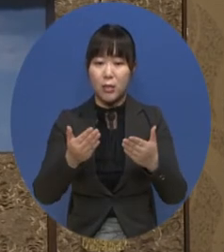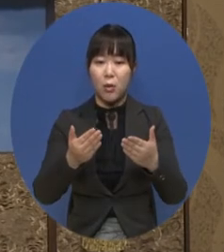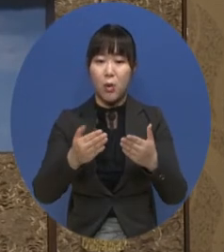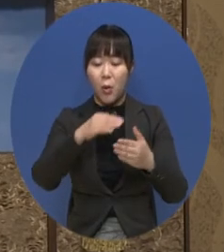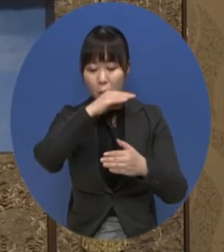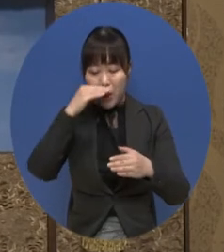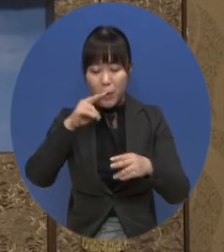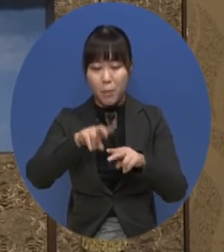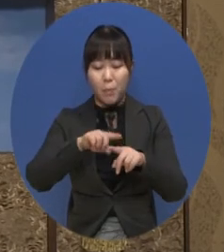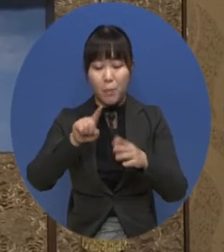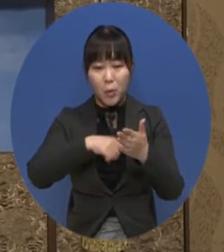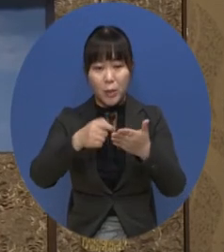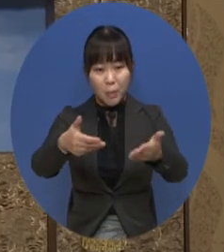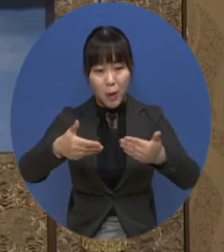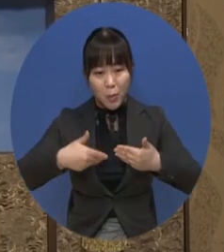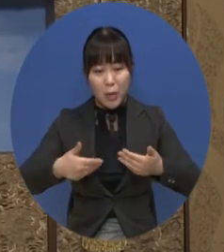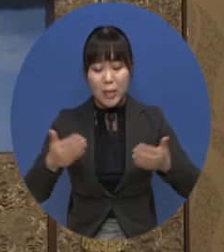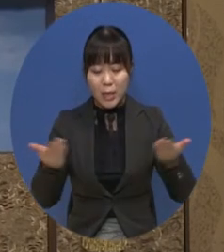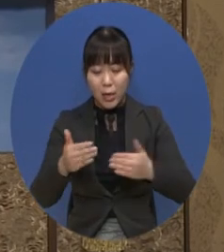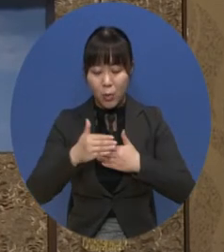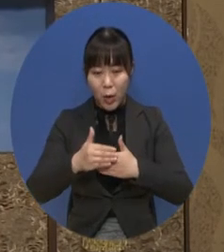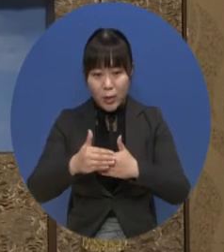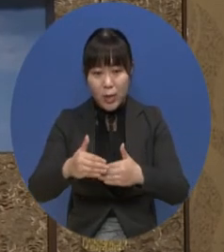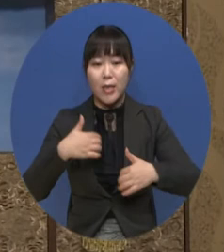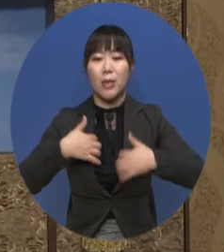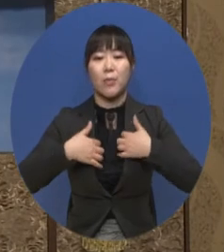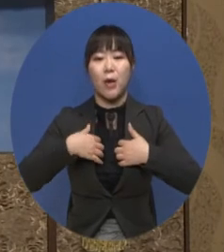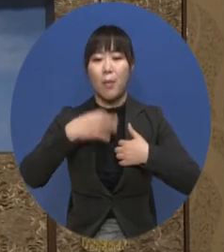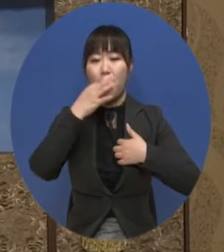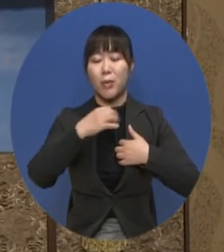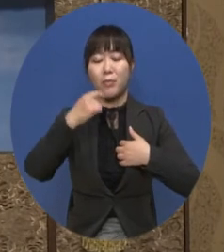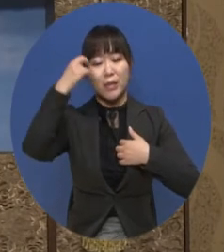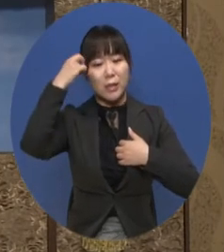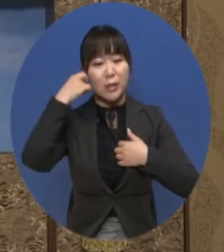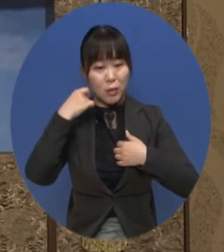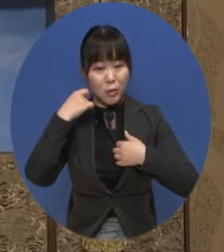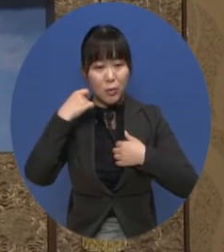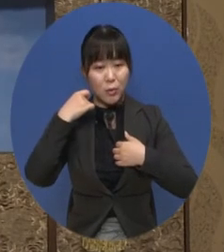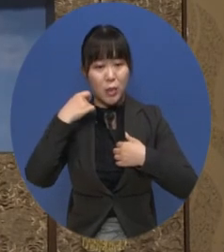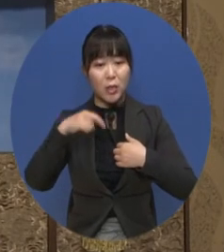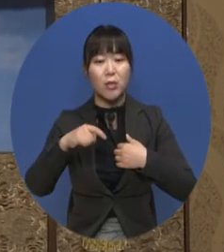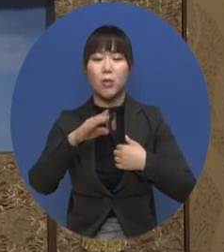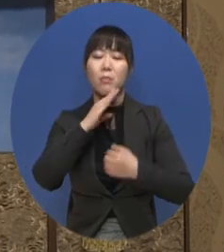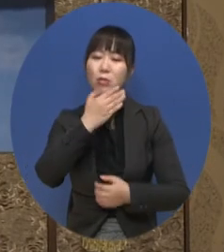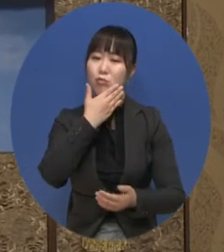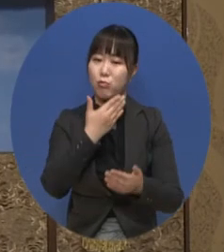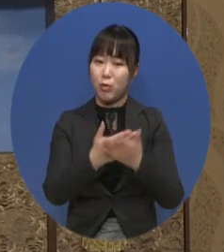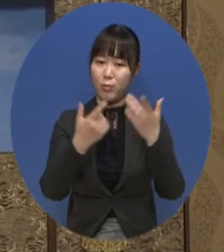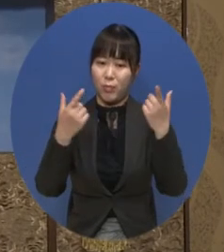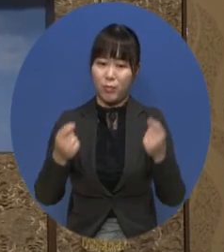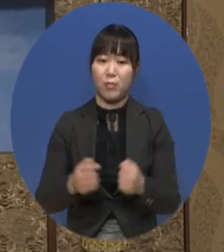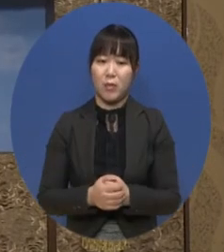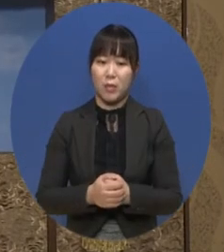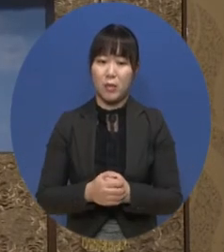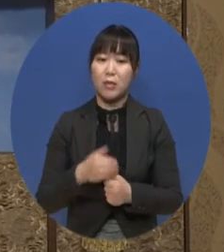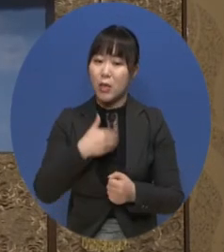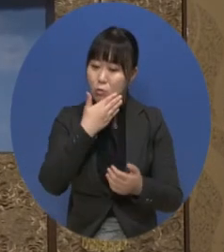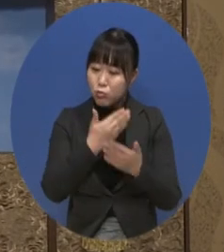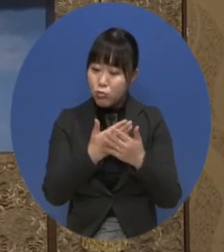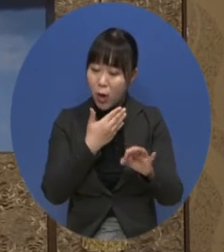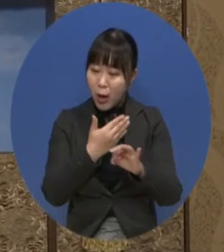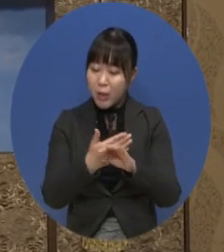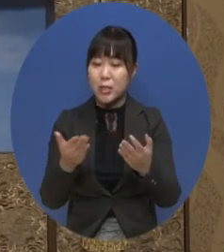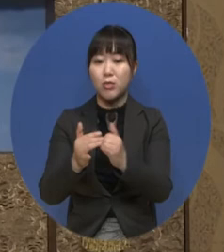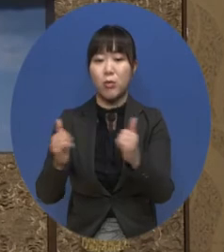보상을 받아야 되고 네. 그 일을 하는 과정에서 기쁨과 보람을 느껴야 되고 이런 것들이 저는 되게 중요하거든요. 그렇죠. 제가 중요하면